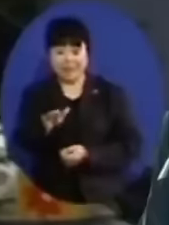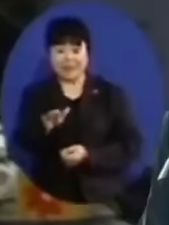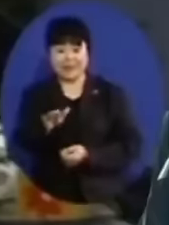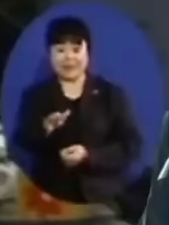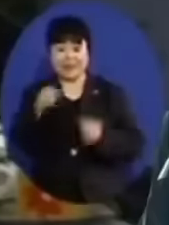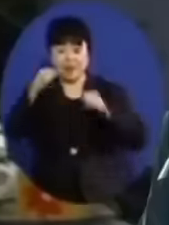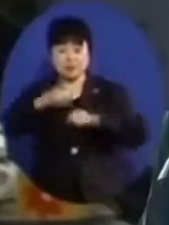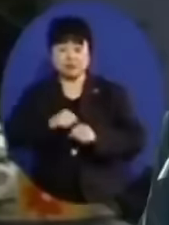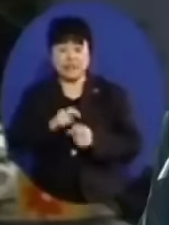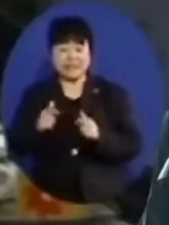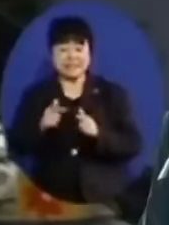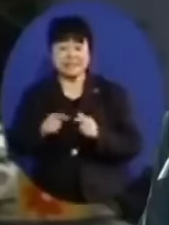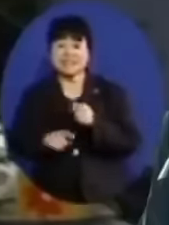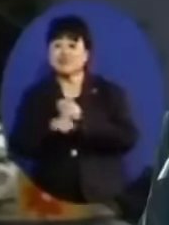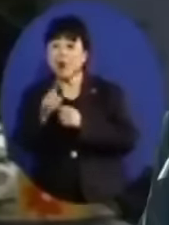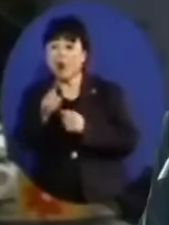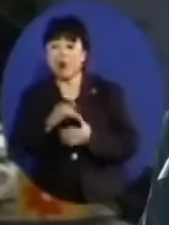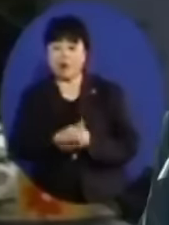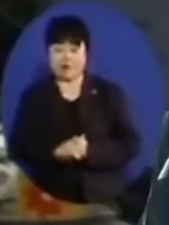안 무너졌습니까?